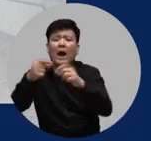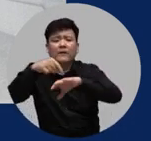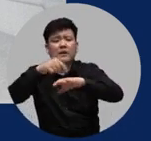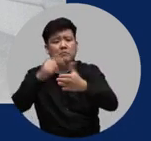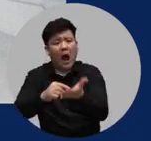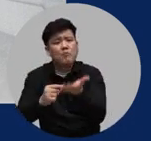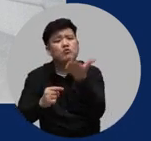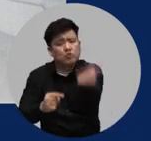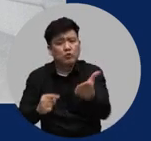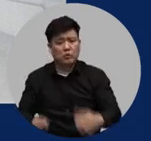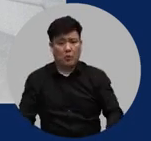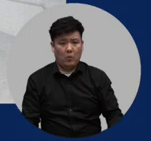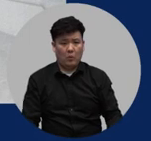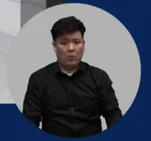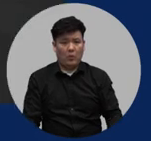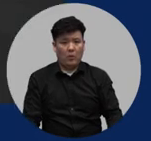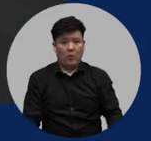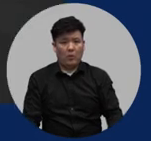마음으로 그랬다고 합니다.